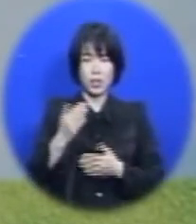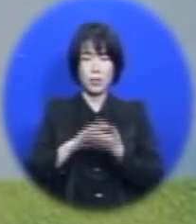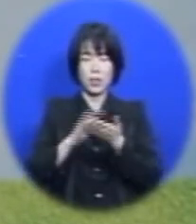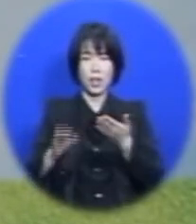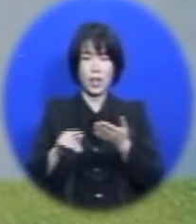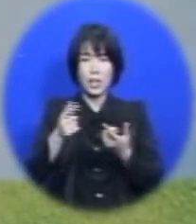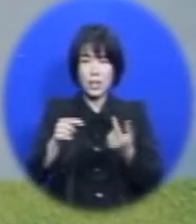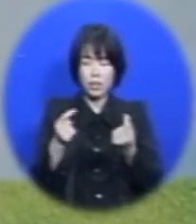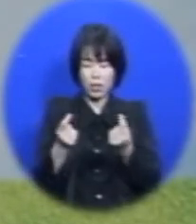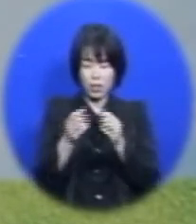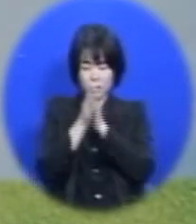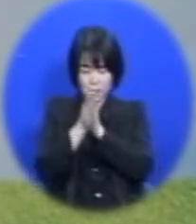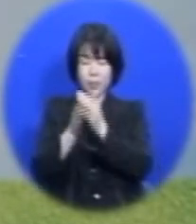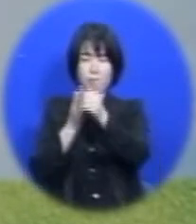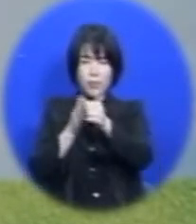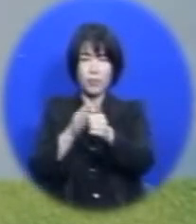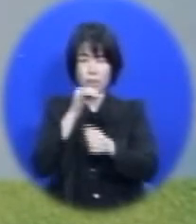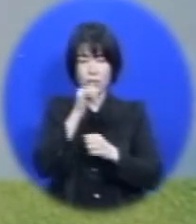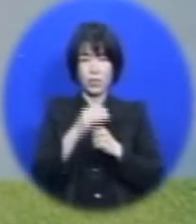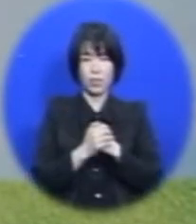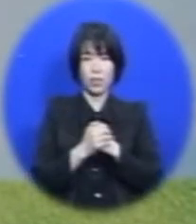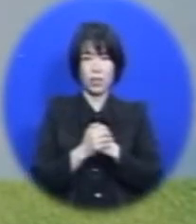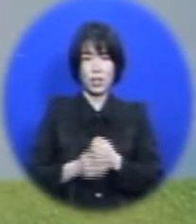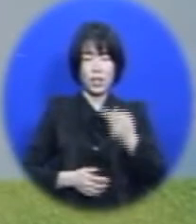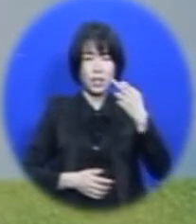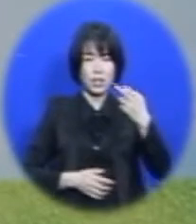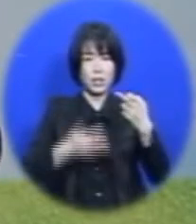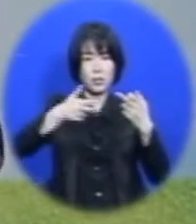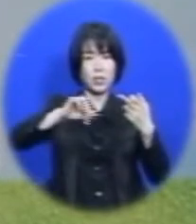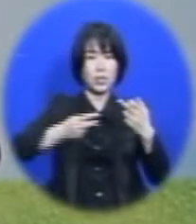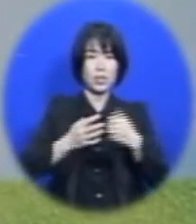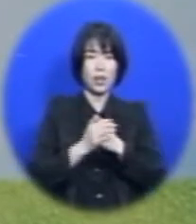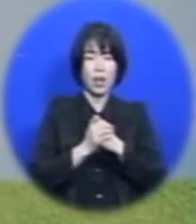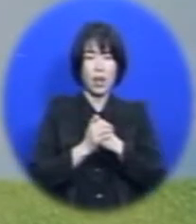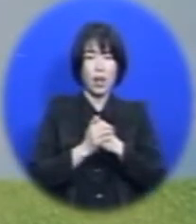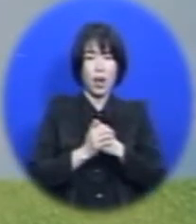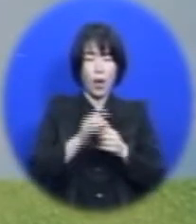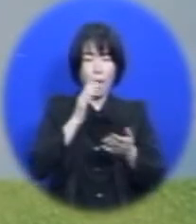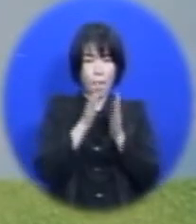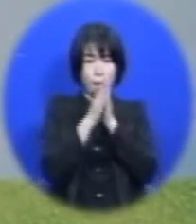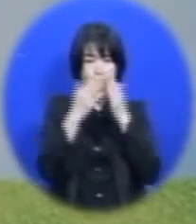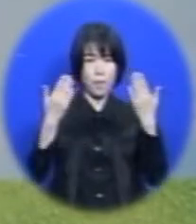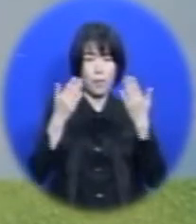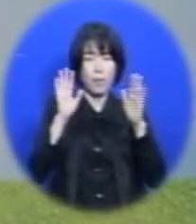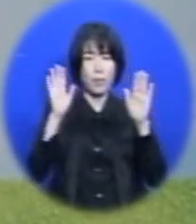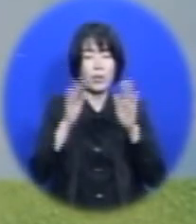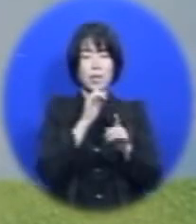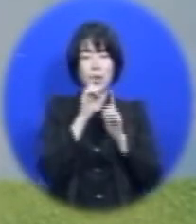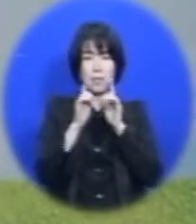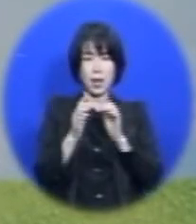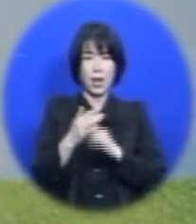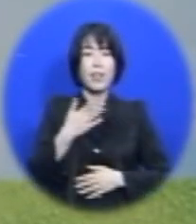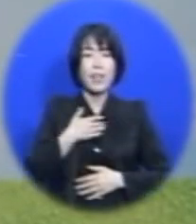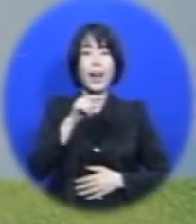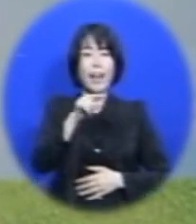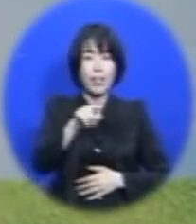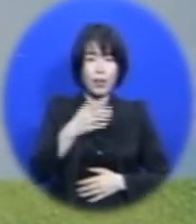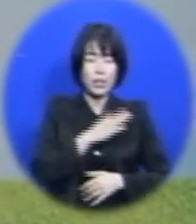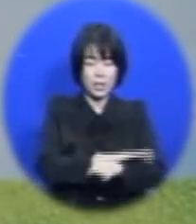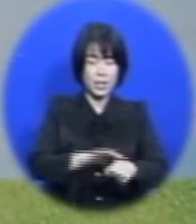그렇게 매달립니다. 17절에 하나님께서 모세의 말씀을 들으세요. 내가 너를 잘 알고